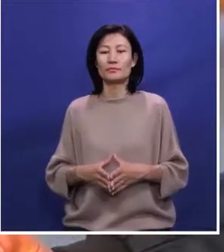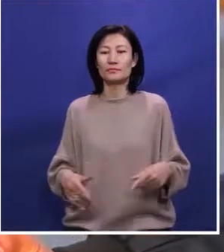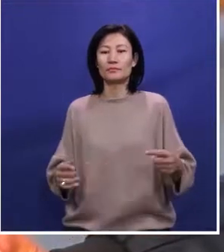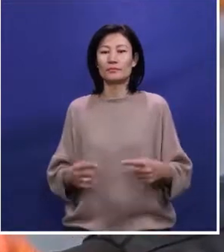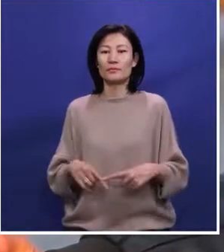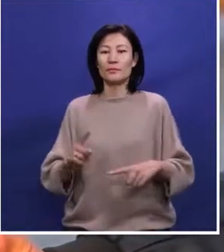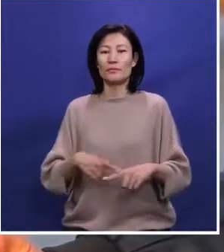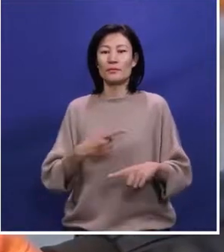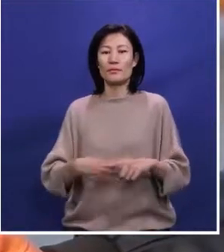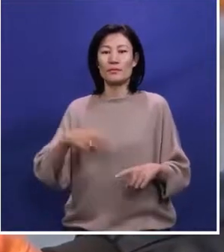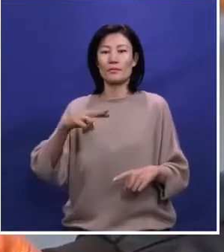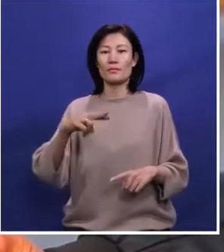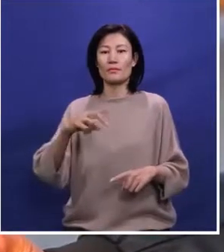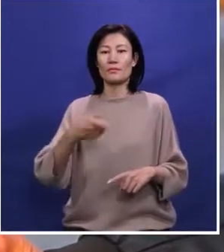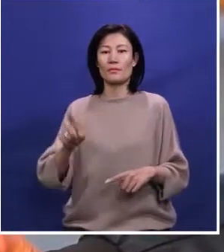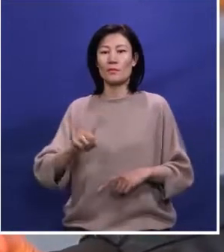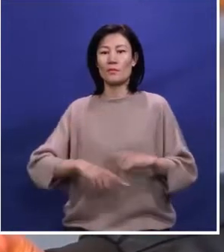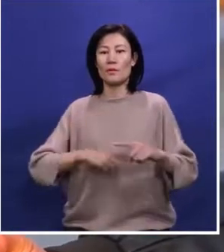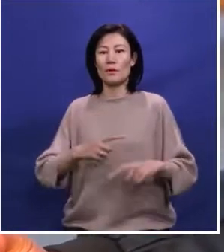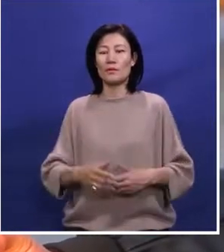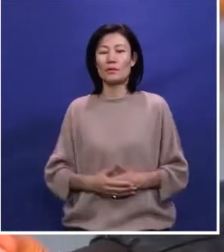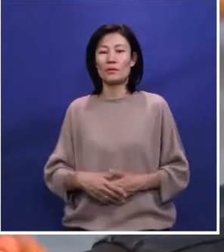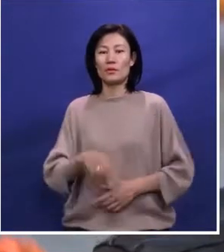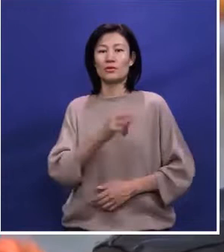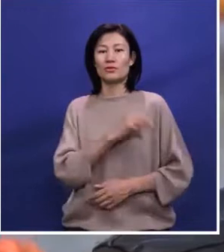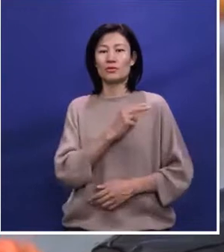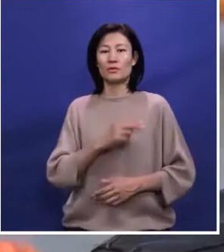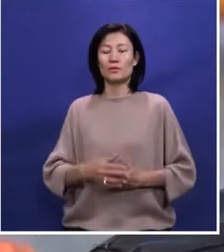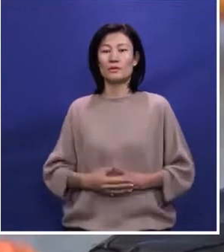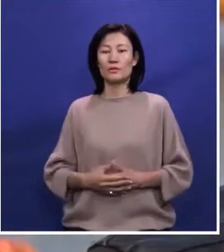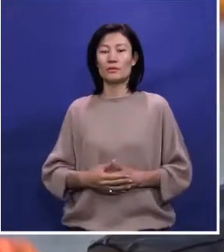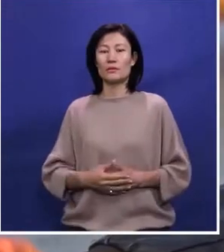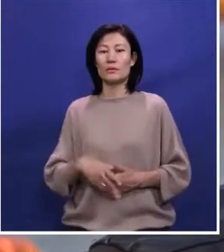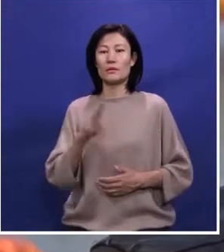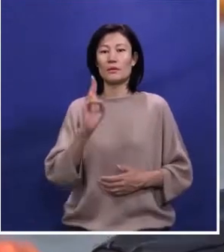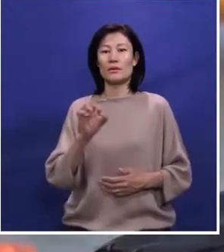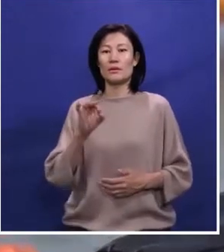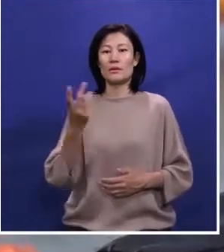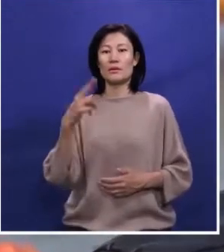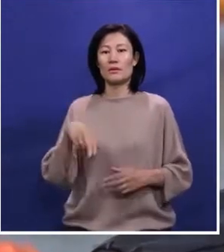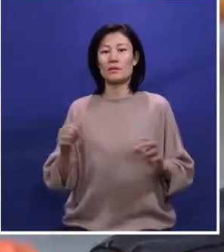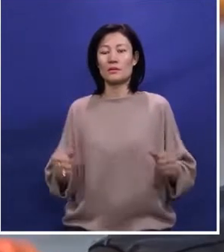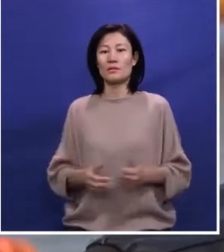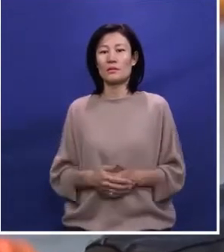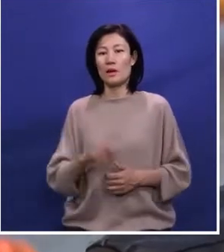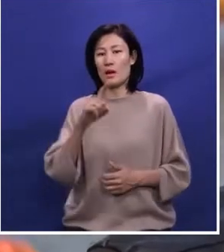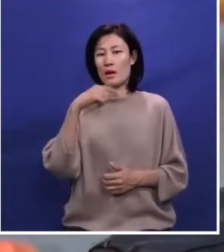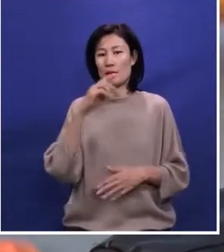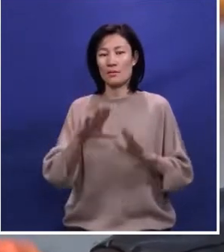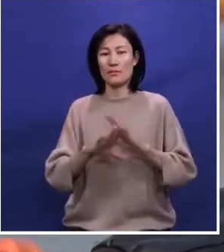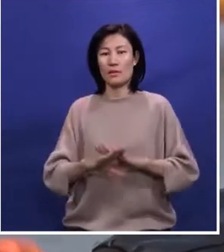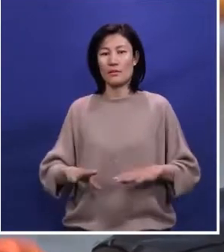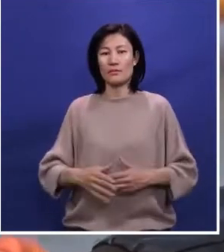Негізінен пандемияға байланысты біршама енді жұмыстар қарқынды жүрді деп айта алмаймыз, бірақ